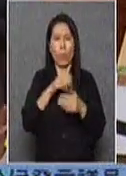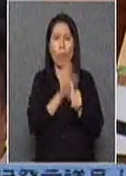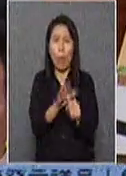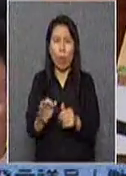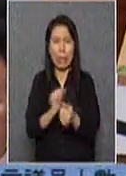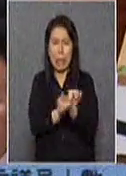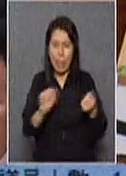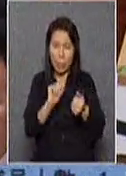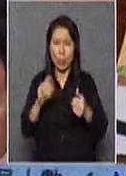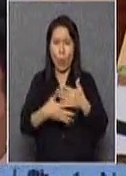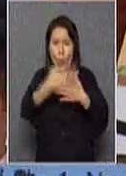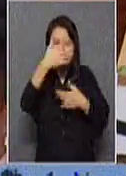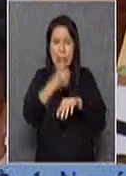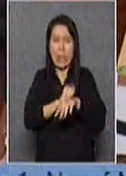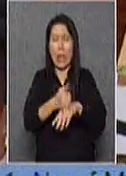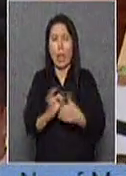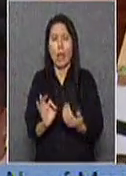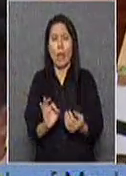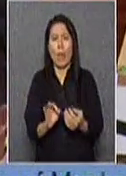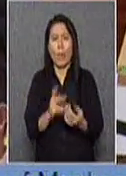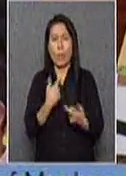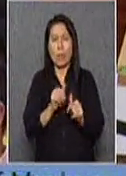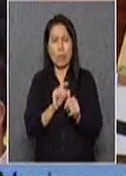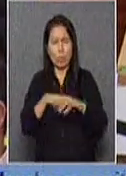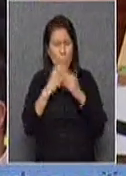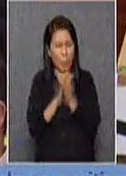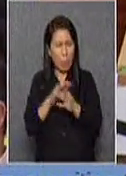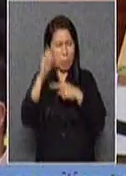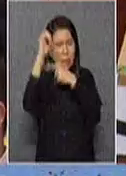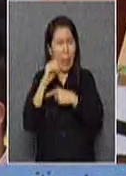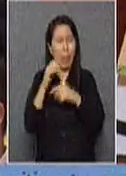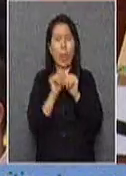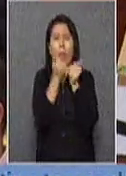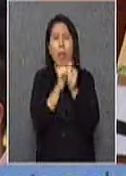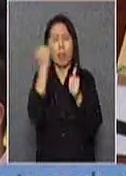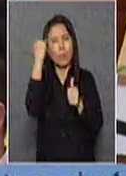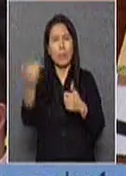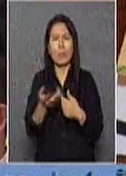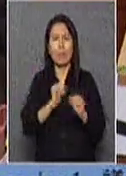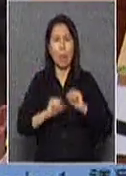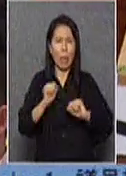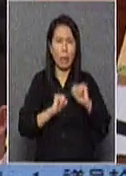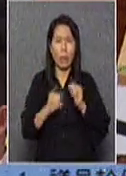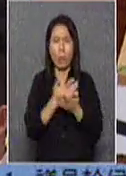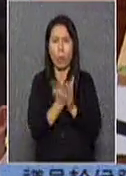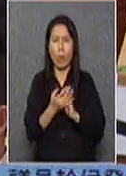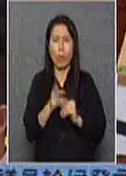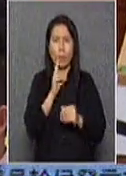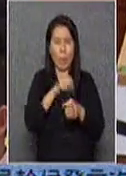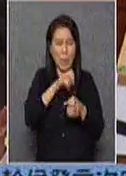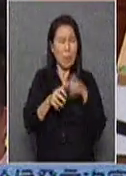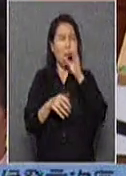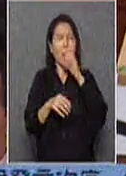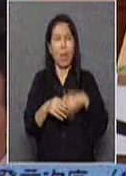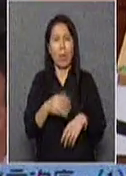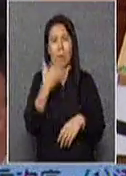時的房屋危機，基於他的無知和這種處事的態度，是吧，即是喝啤酒吃晏，醉